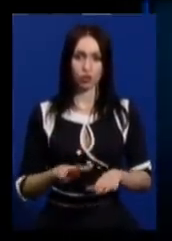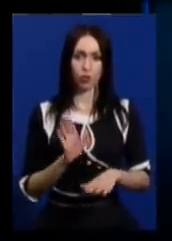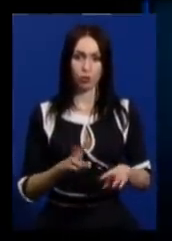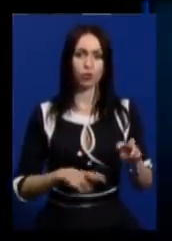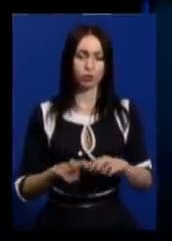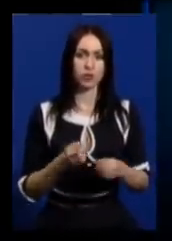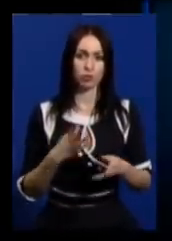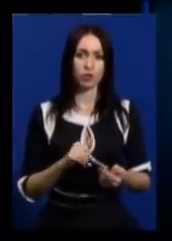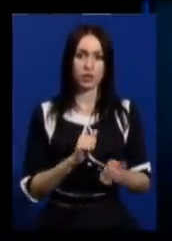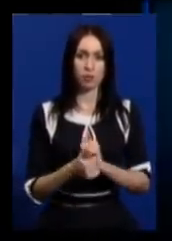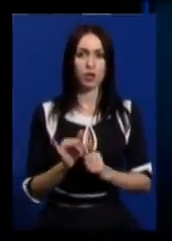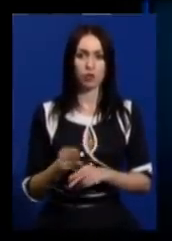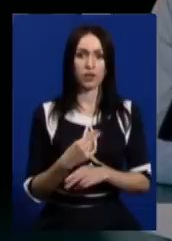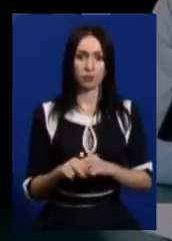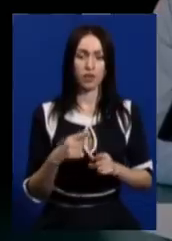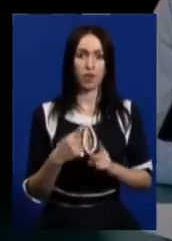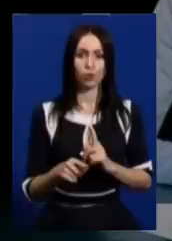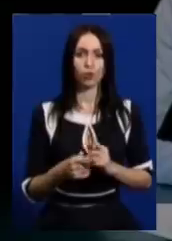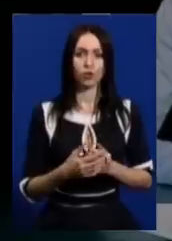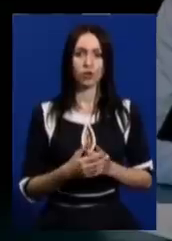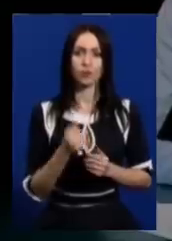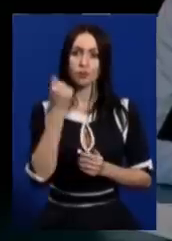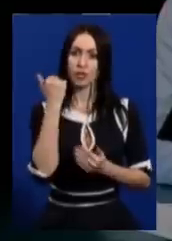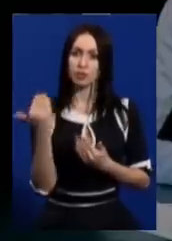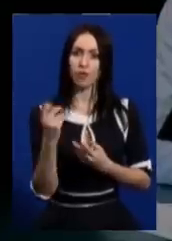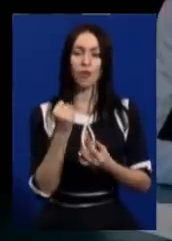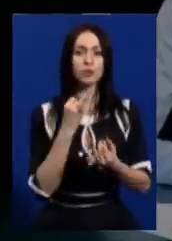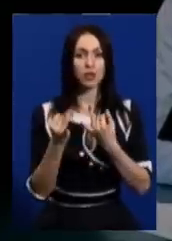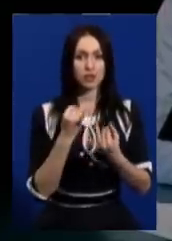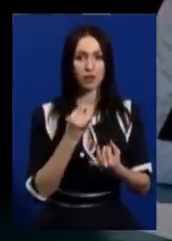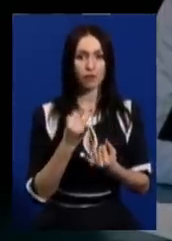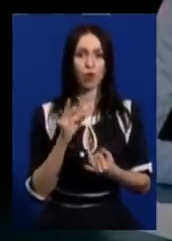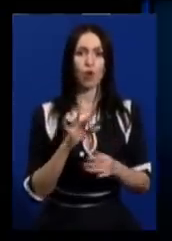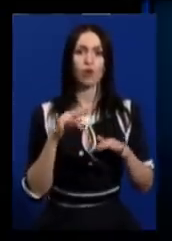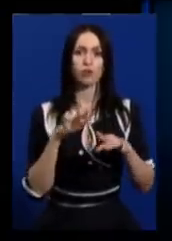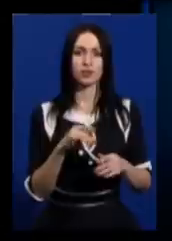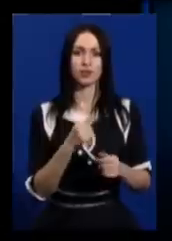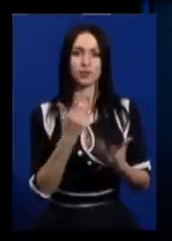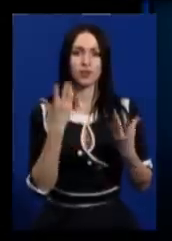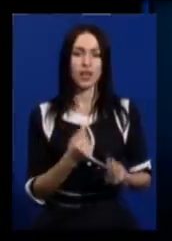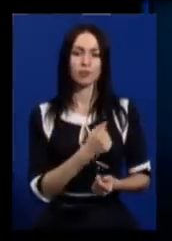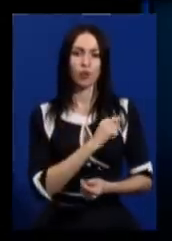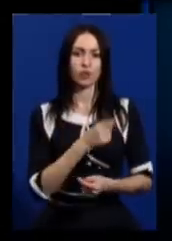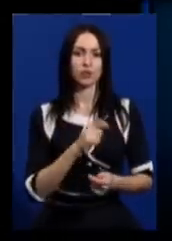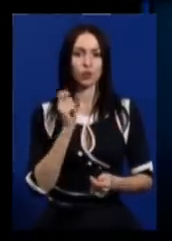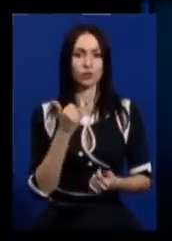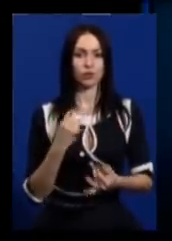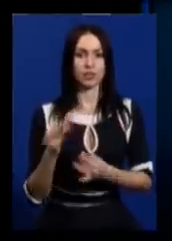просто замену, воспитывать других. Дякую вам за розмову. У День Збройних сил України ми говорили сьогодні з командиром